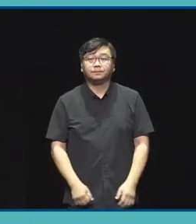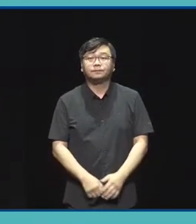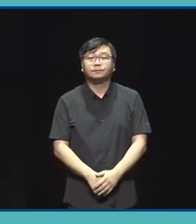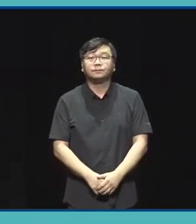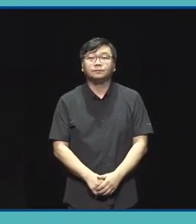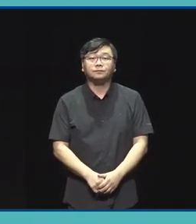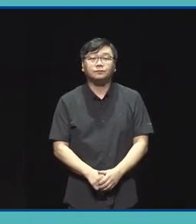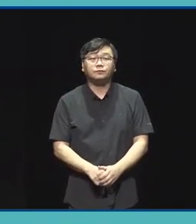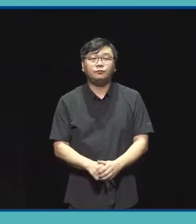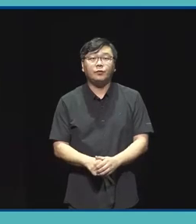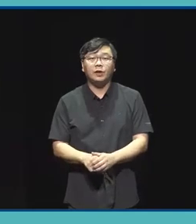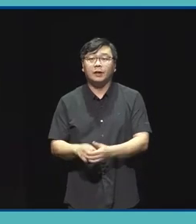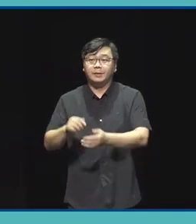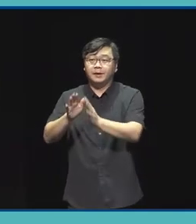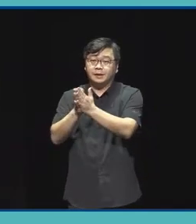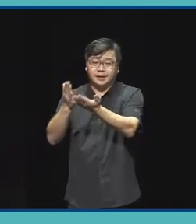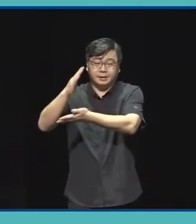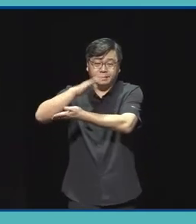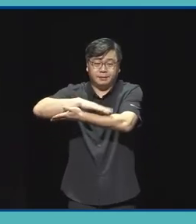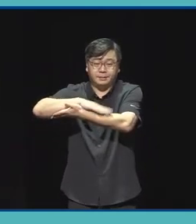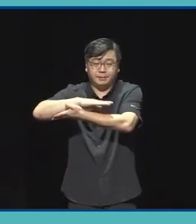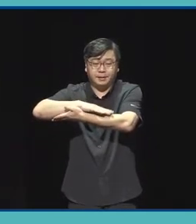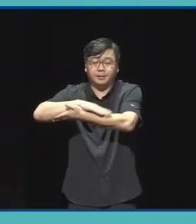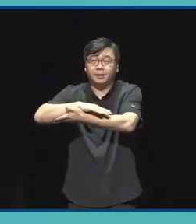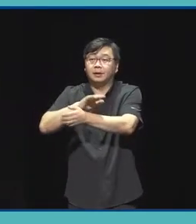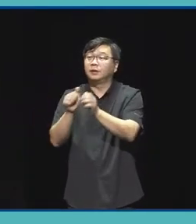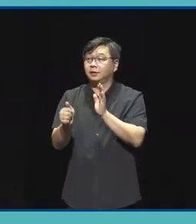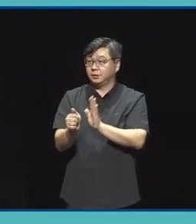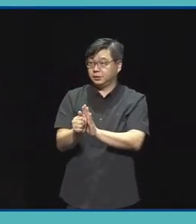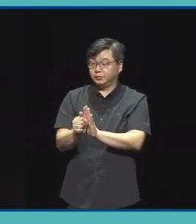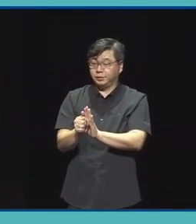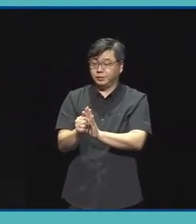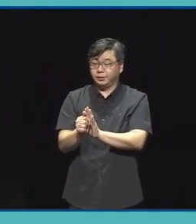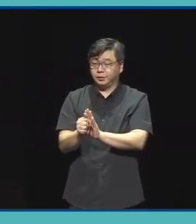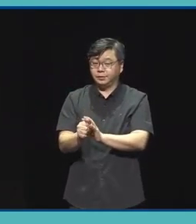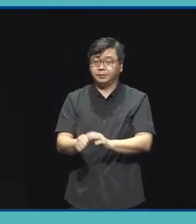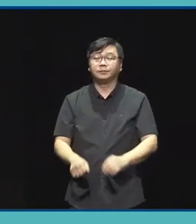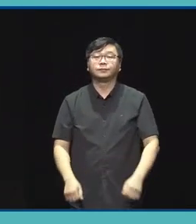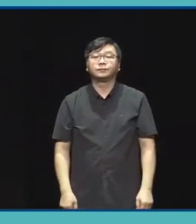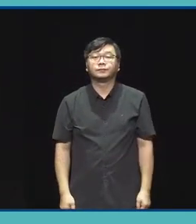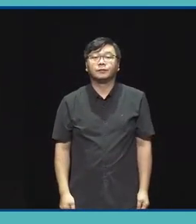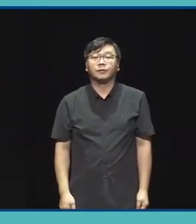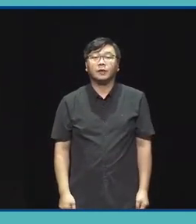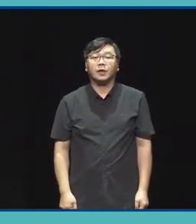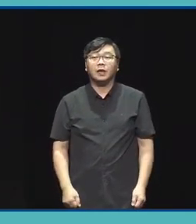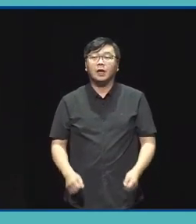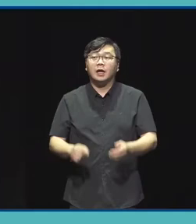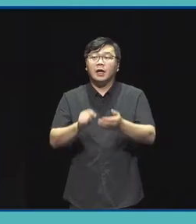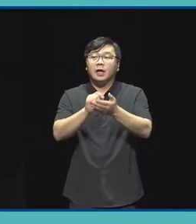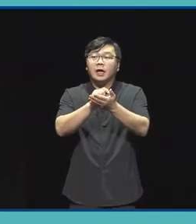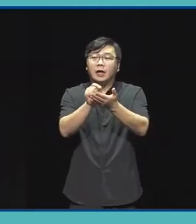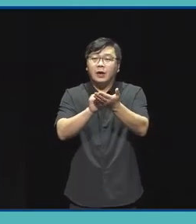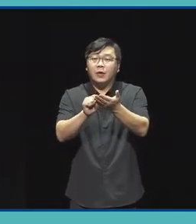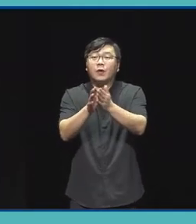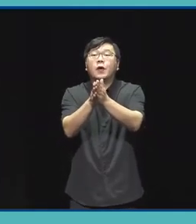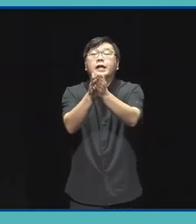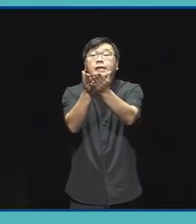네, 다음은 이제 발간 지원 사업입니다. 발간 지원 사업은 그 작품집을 발간할 계획이